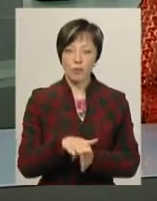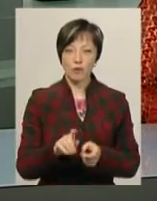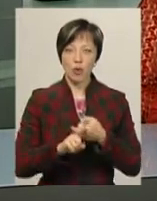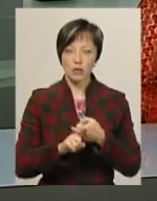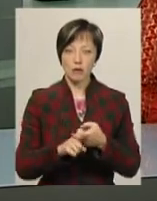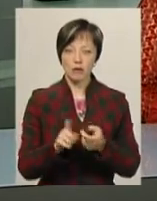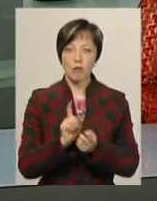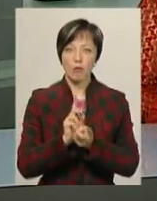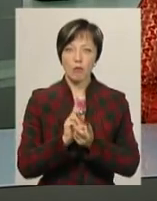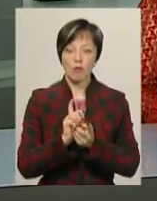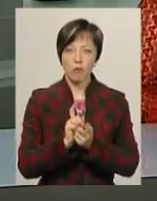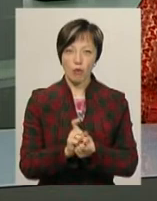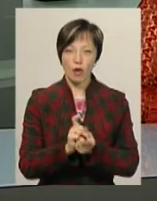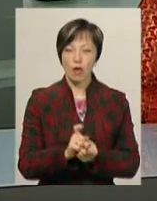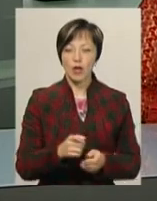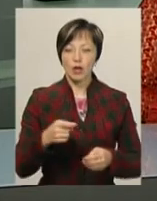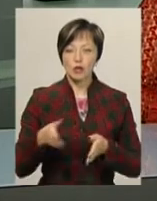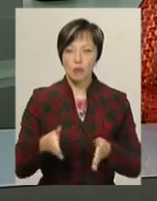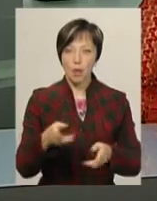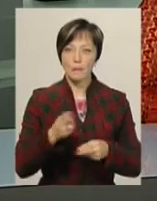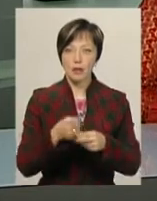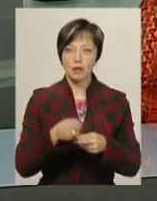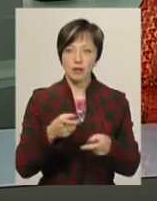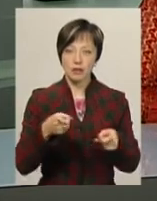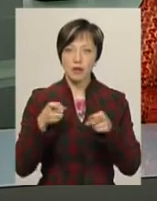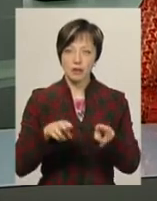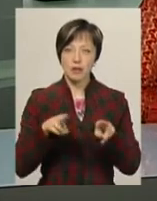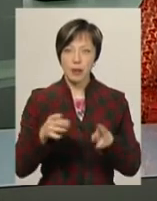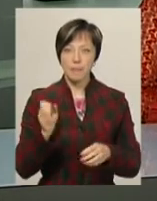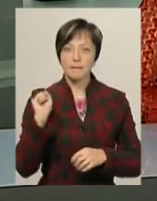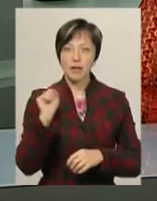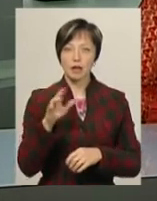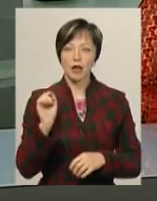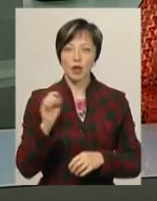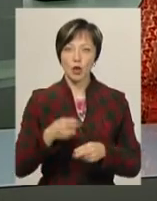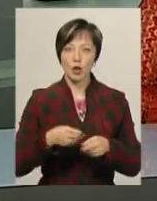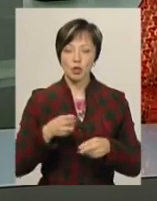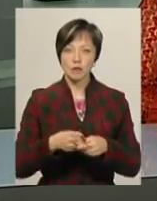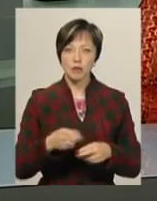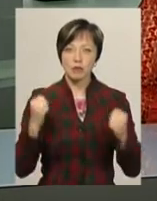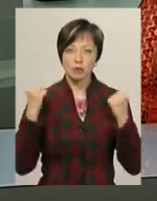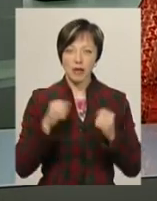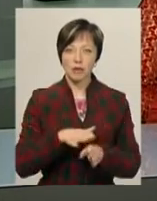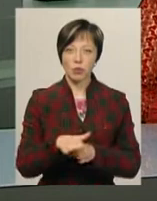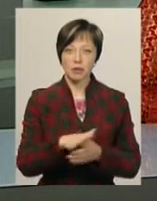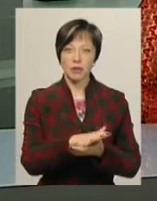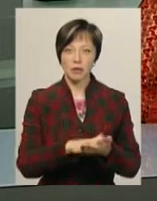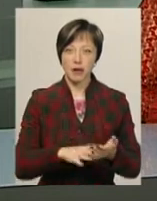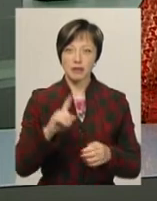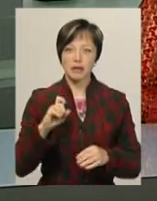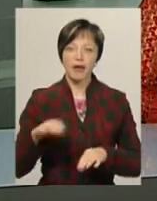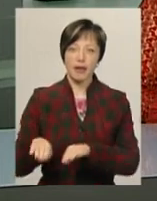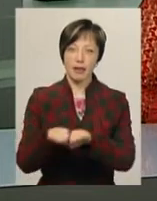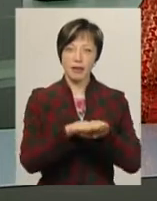повноконтактні бої. Решта – смуга перешкод, стрільба з пневматичної гвинтівки, метання ножів – спортсмени виконуватимуть і далі за